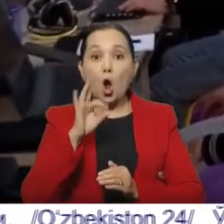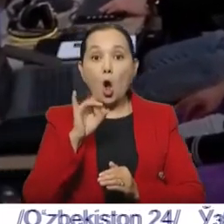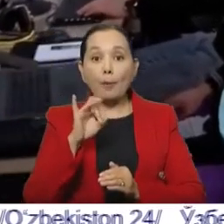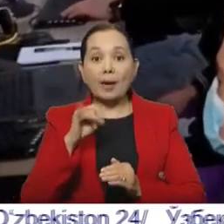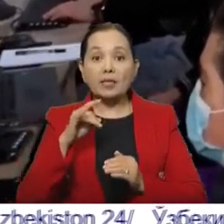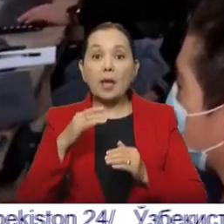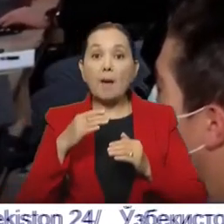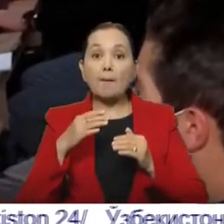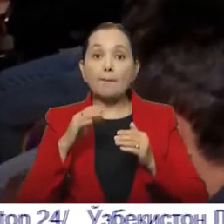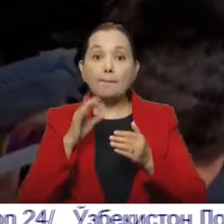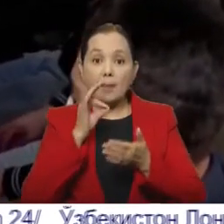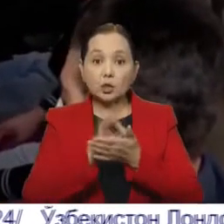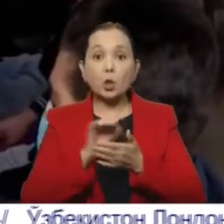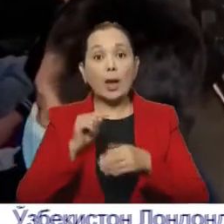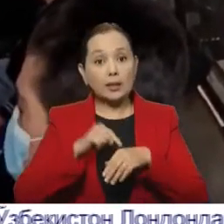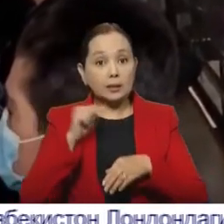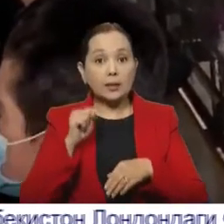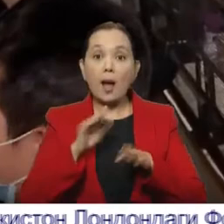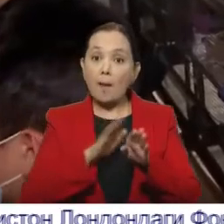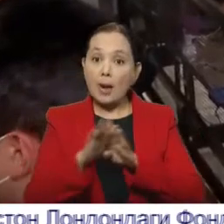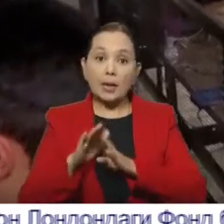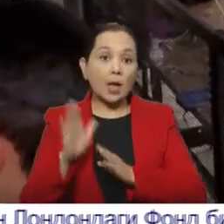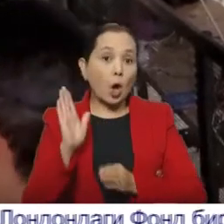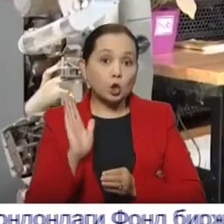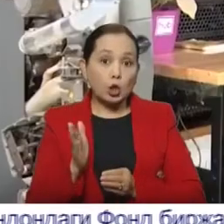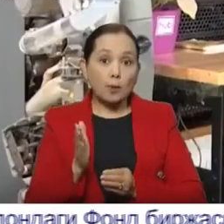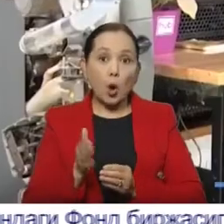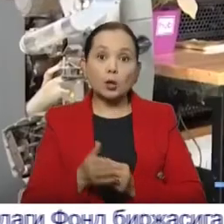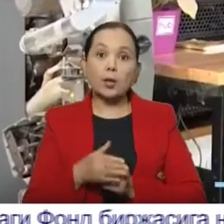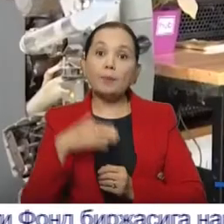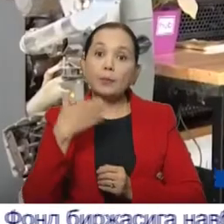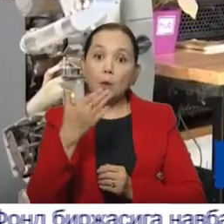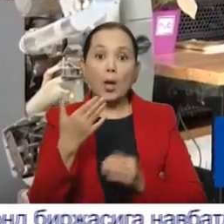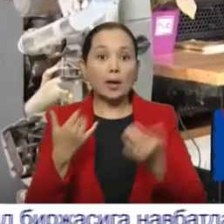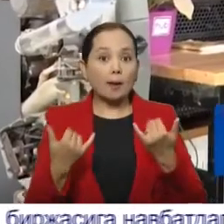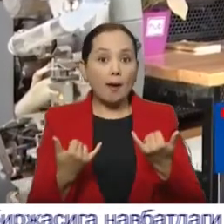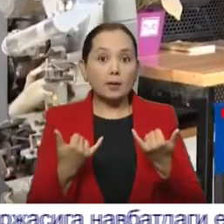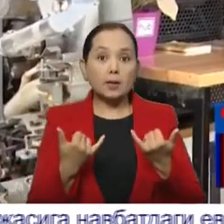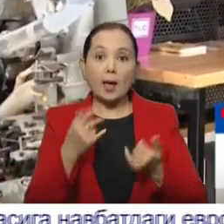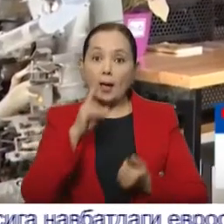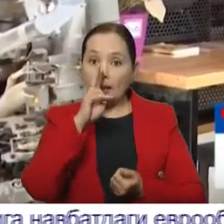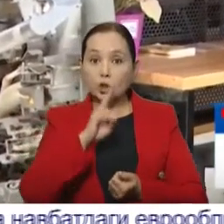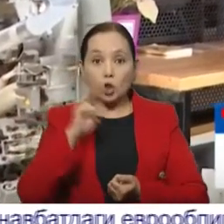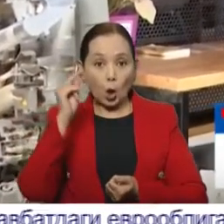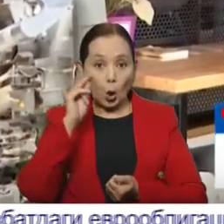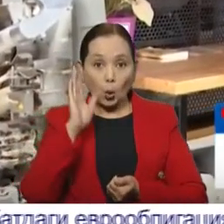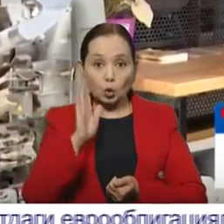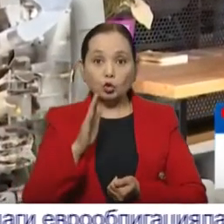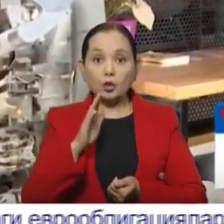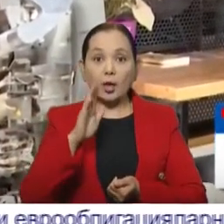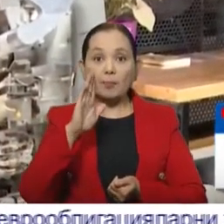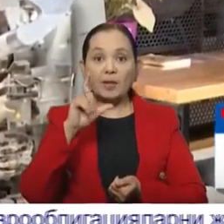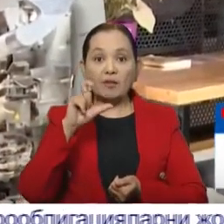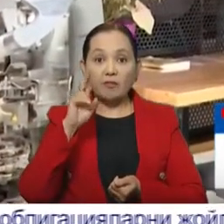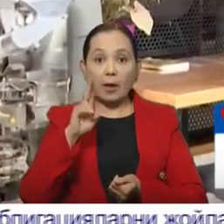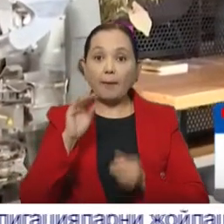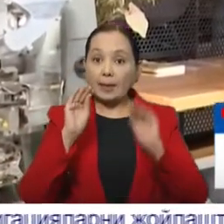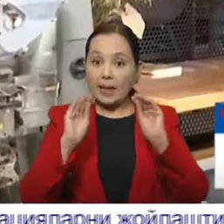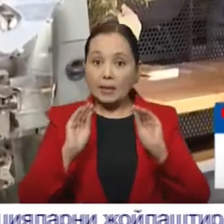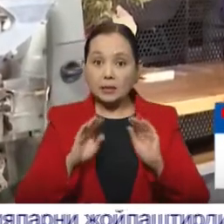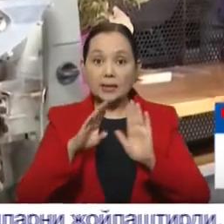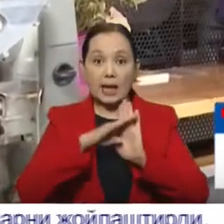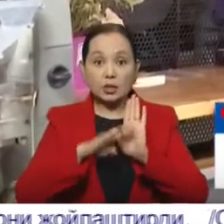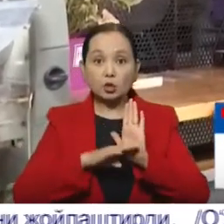ijtimoiy mas'uliyatni his qilgan holda amalga oshirilmoqda. Ularga hozir 2 oyda o'qishyapti, veb dasturlashda HTML CSS va ayni